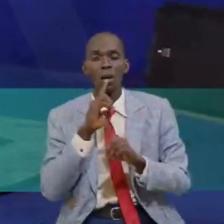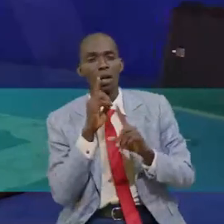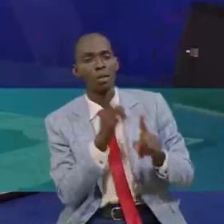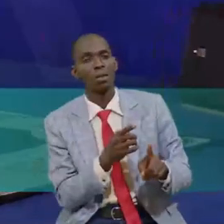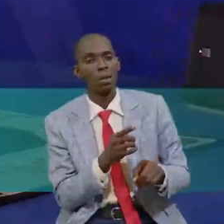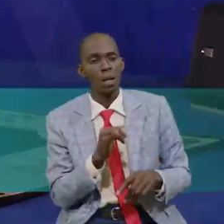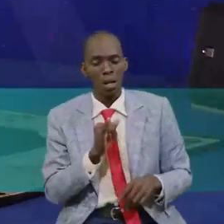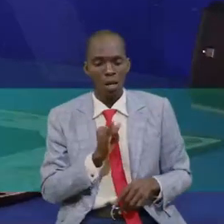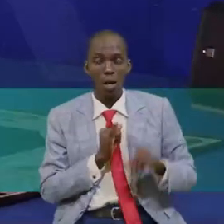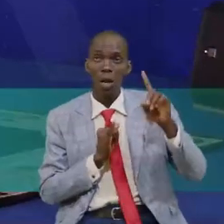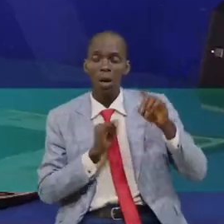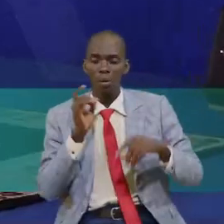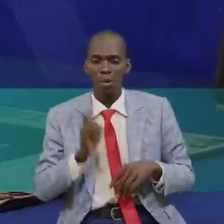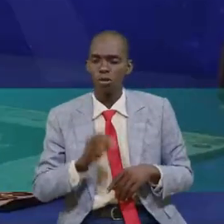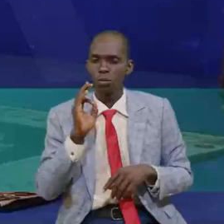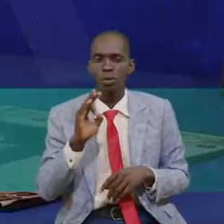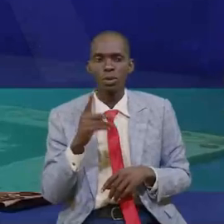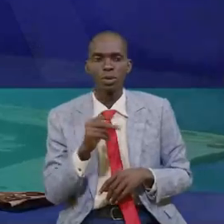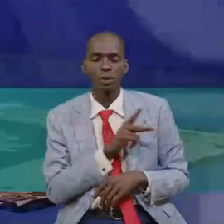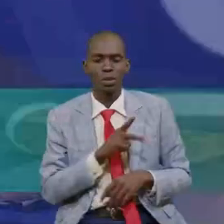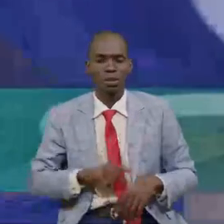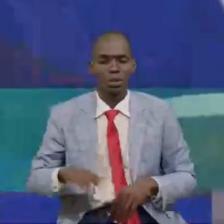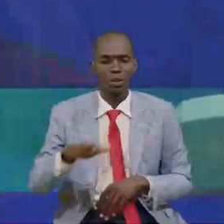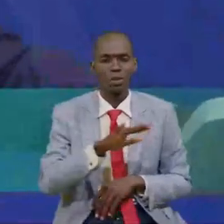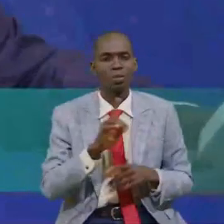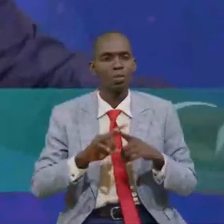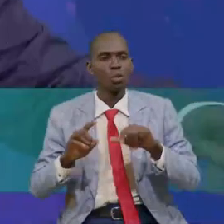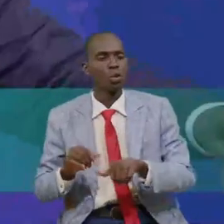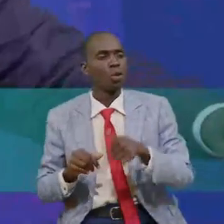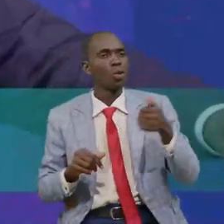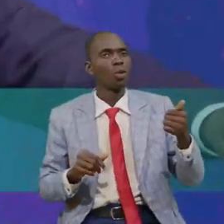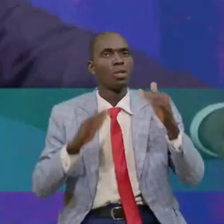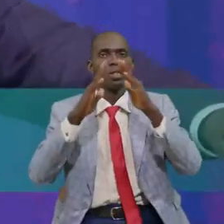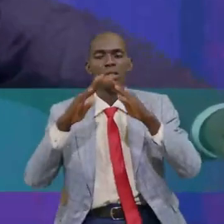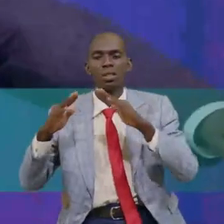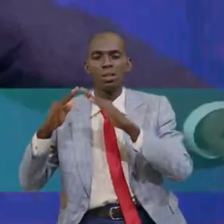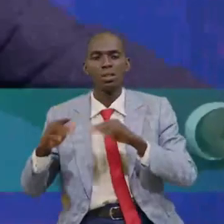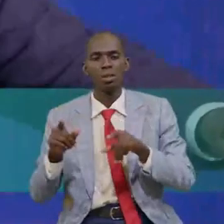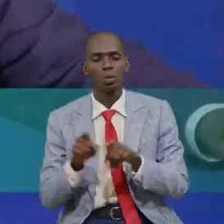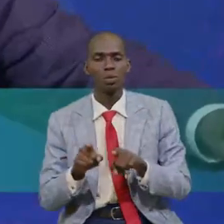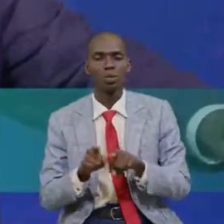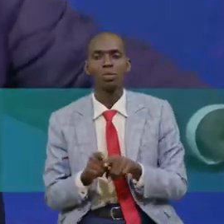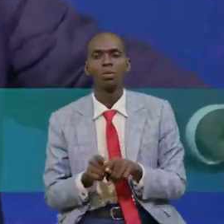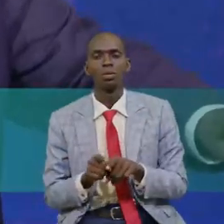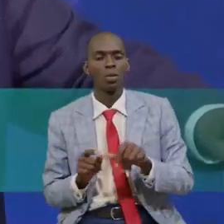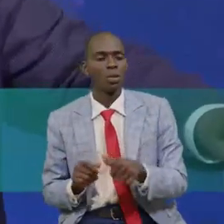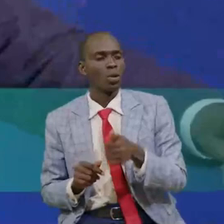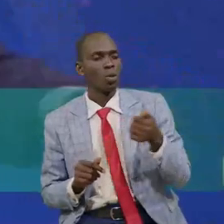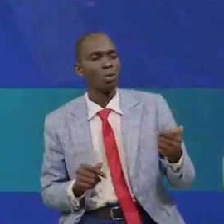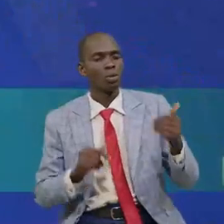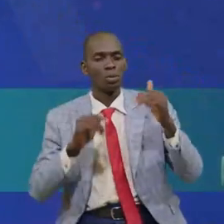Quand il leur disait, je dois prêcher la bonne nouvelle à d'autres villes également.